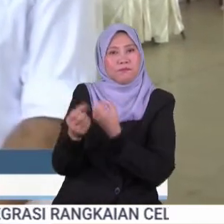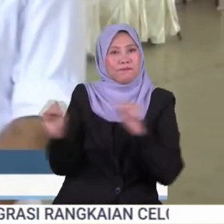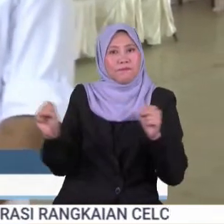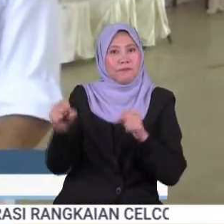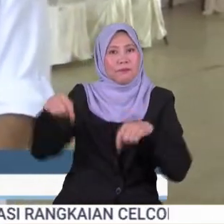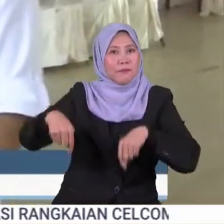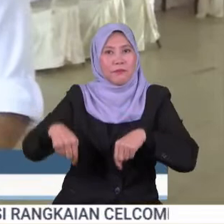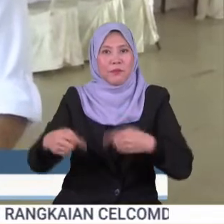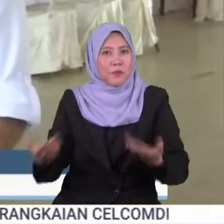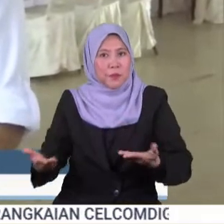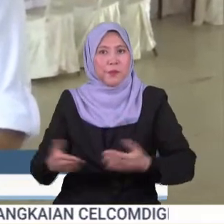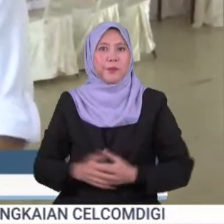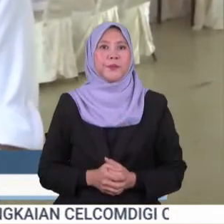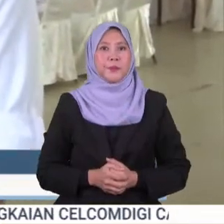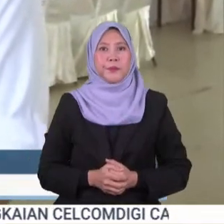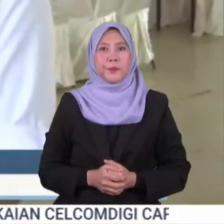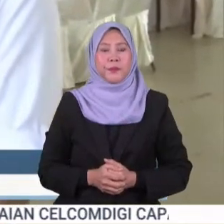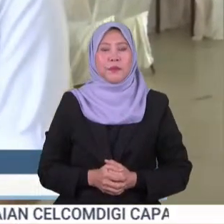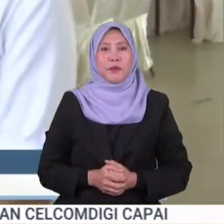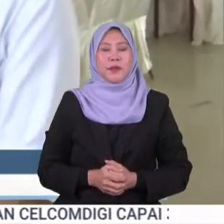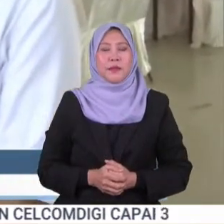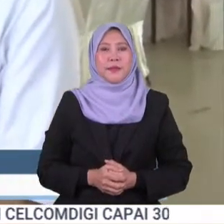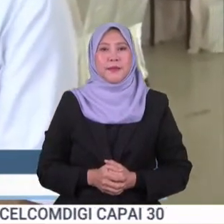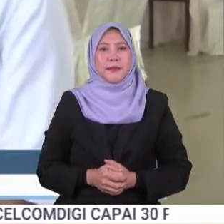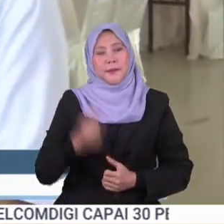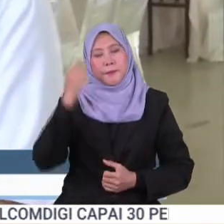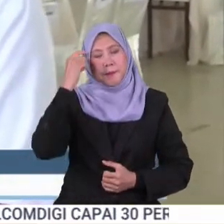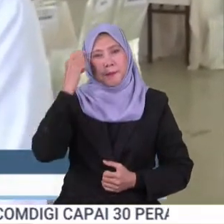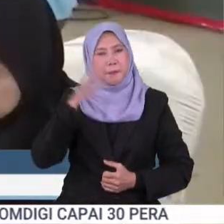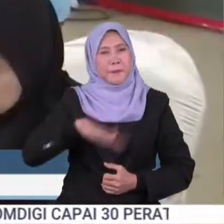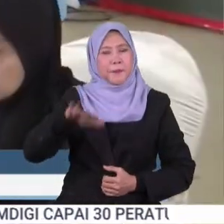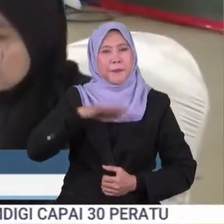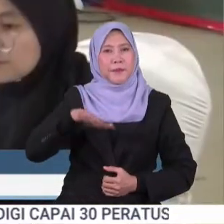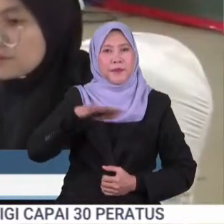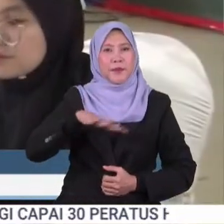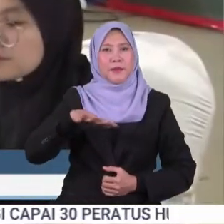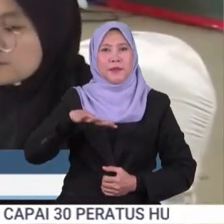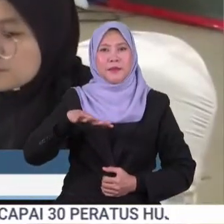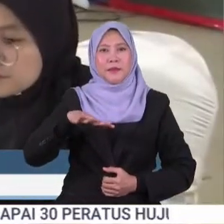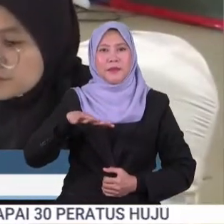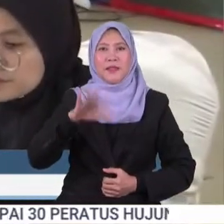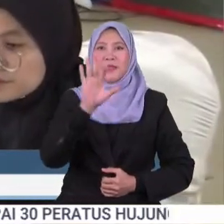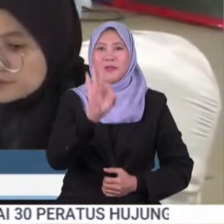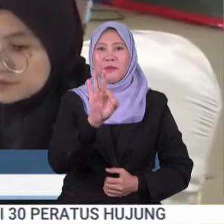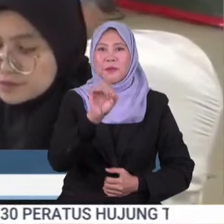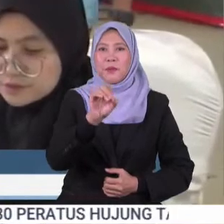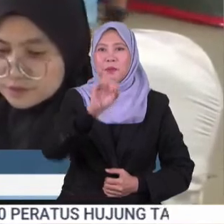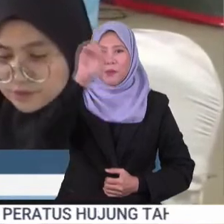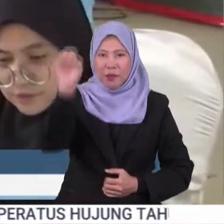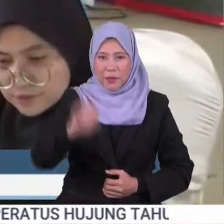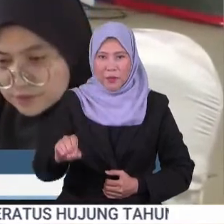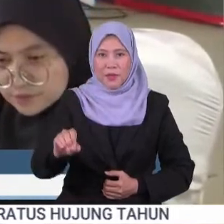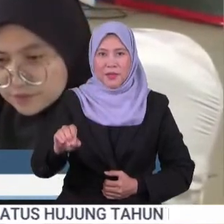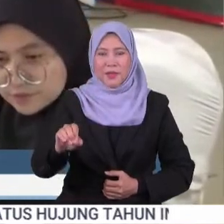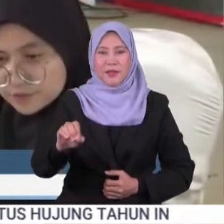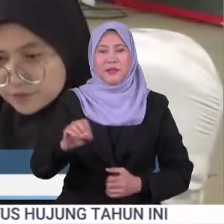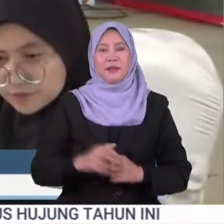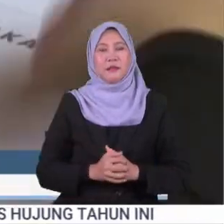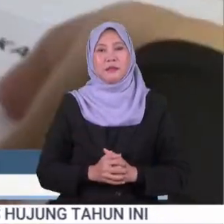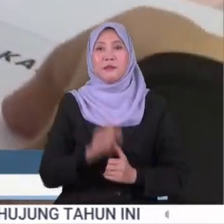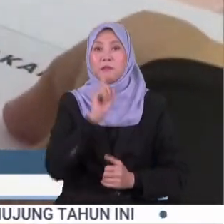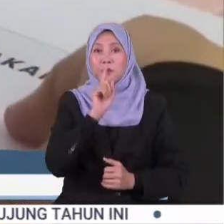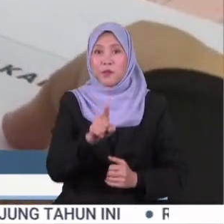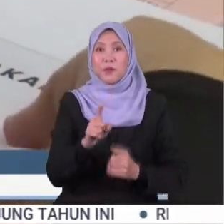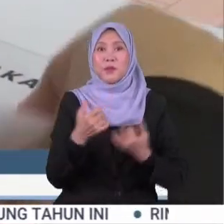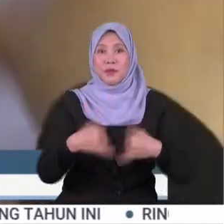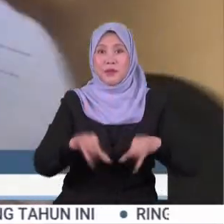hari ini? Okey, saya boleh katakan kita telah hampir kepada 90%. So kita sebenarnya